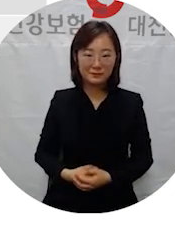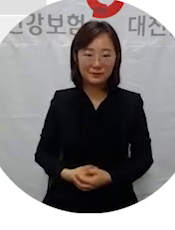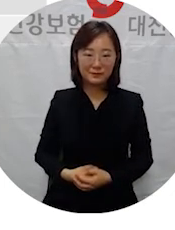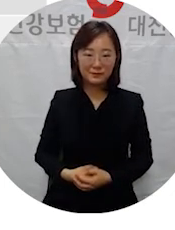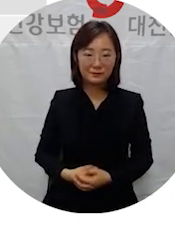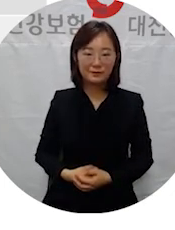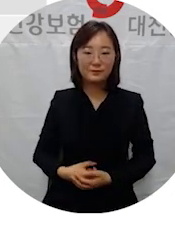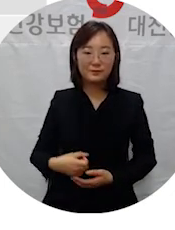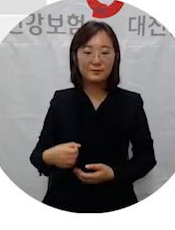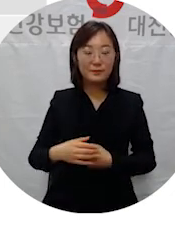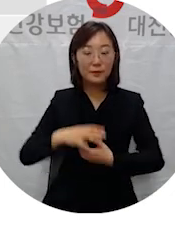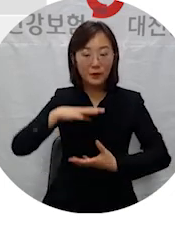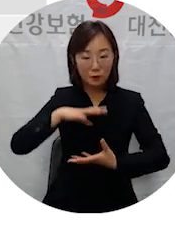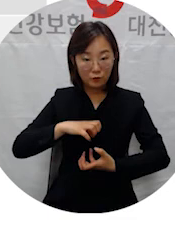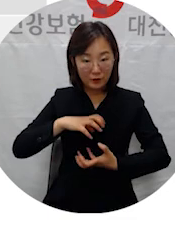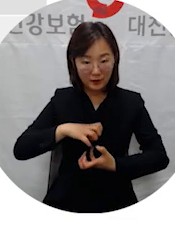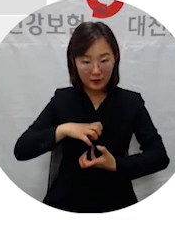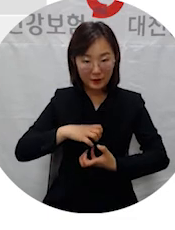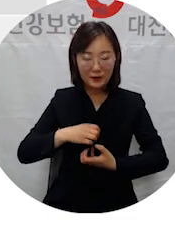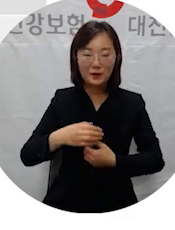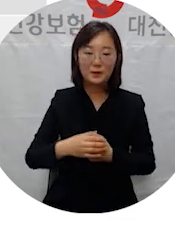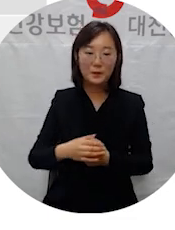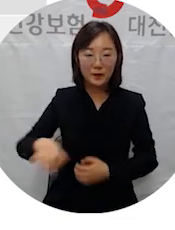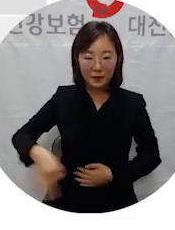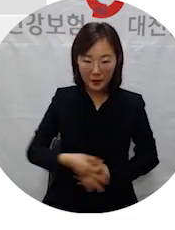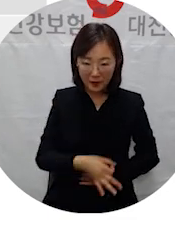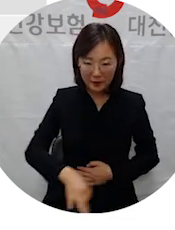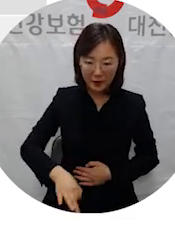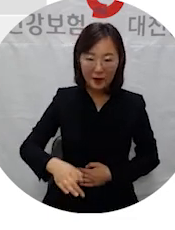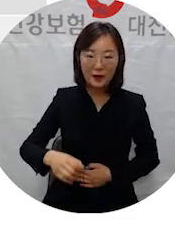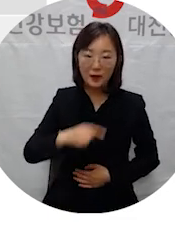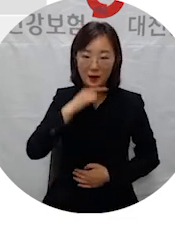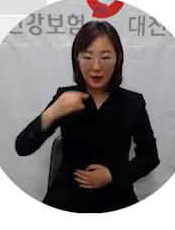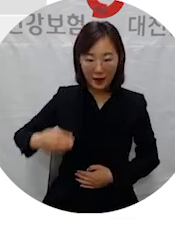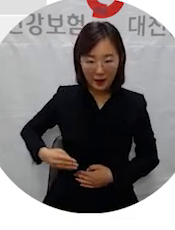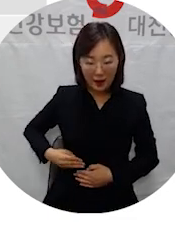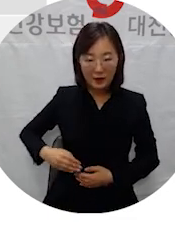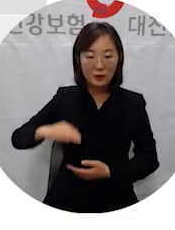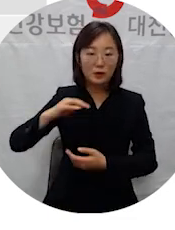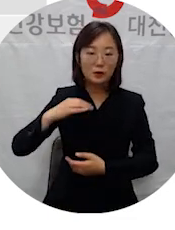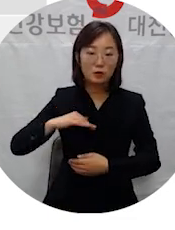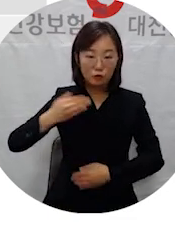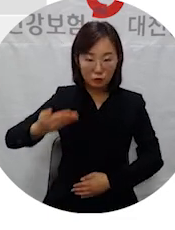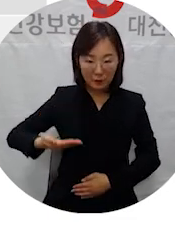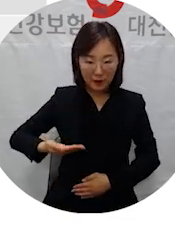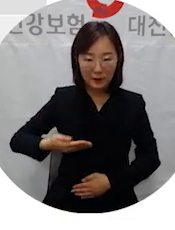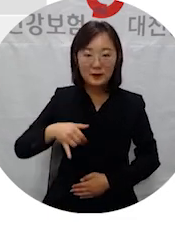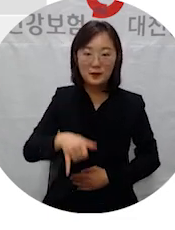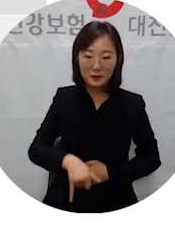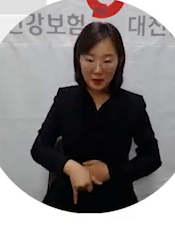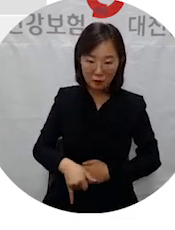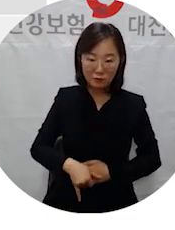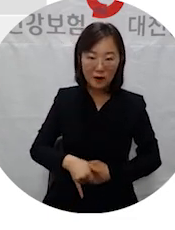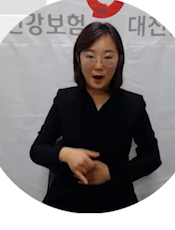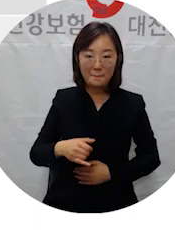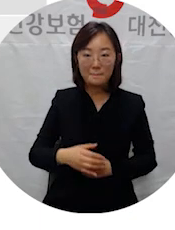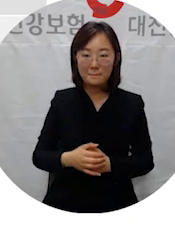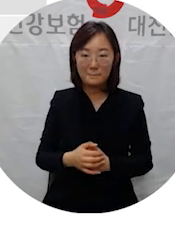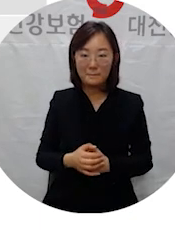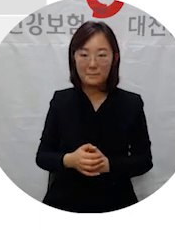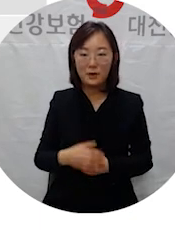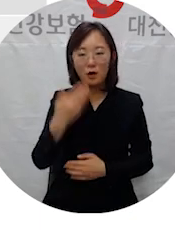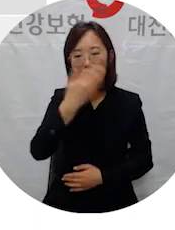있도록 검진을 실시하고 있습니다. 우리 공단에서는 위암, 대장암, 간암,